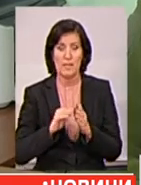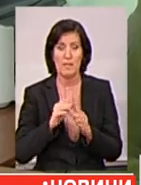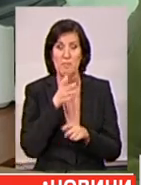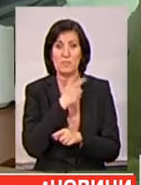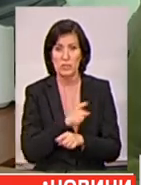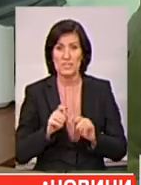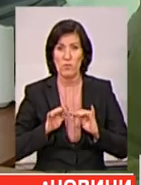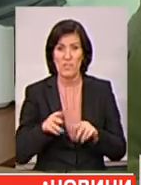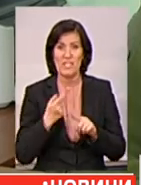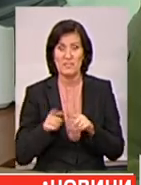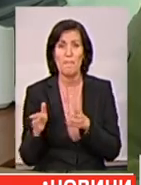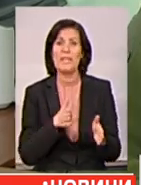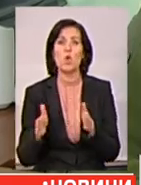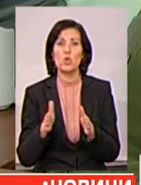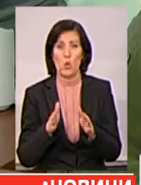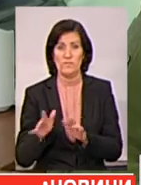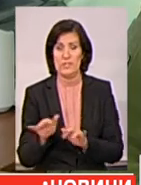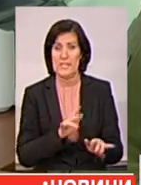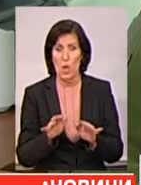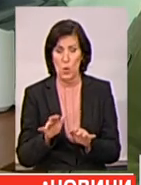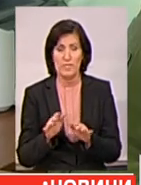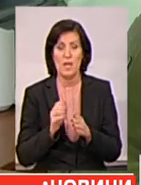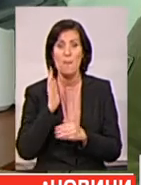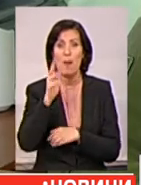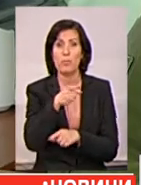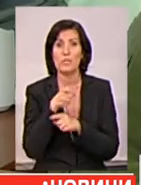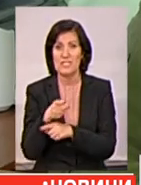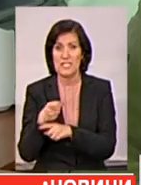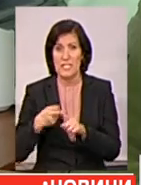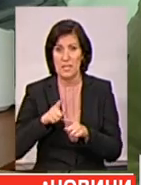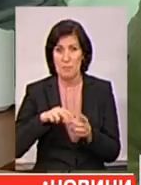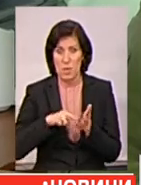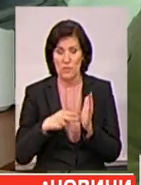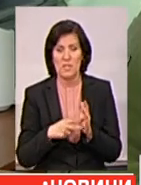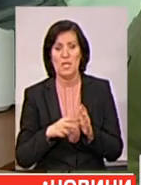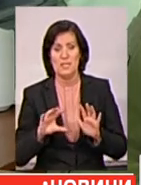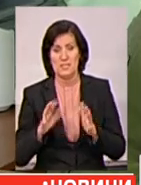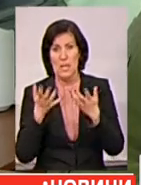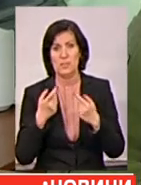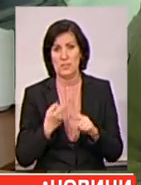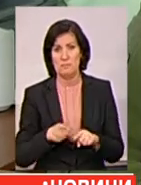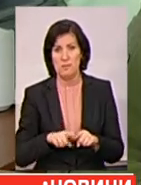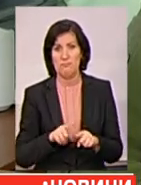проведення підготовчих заходів до майбутніх стрільб, які планували, сталася дана подія.